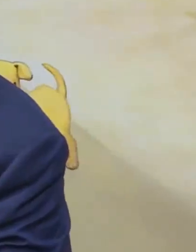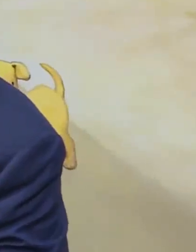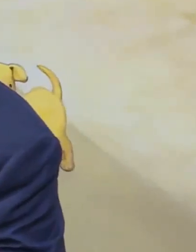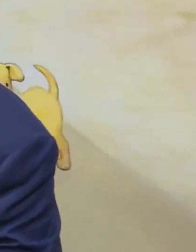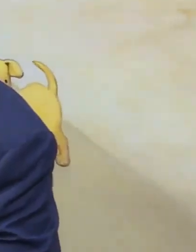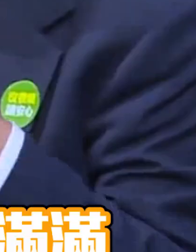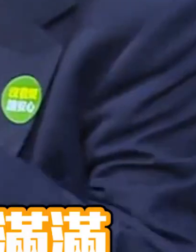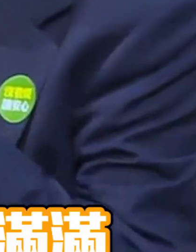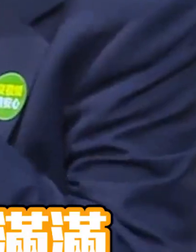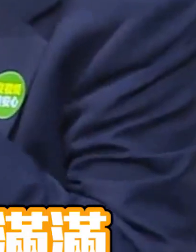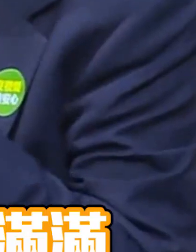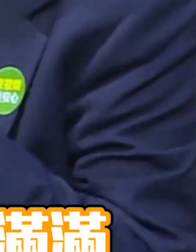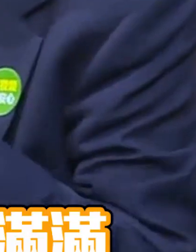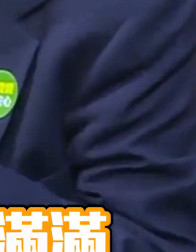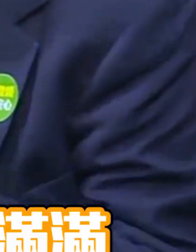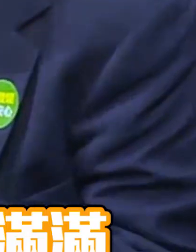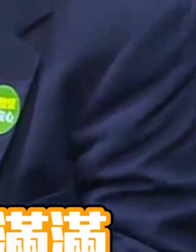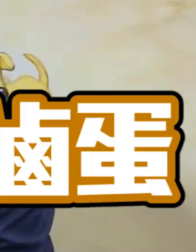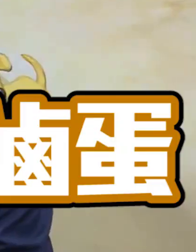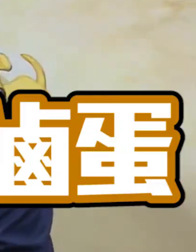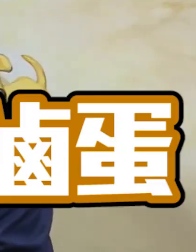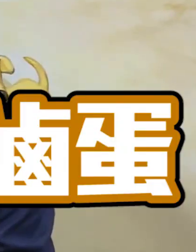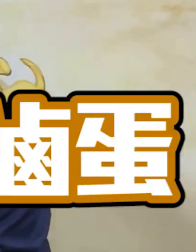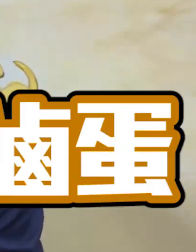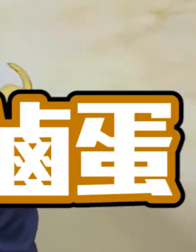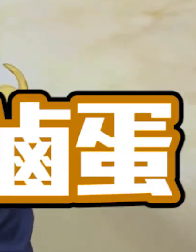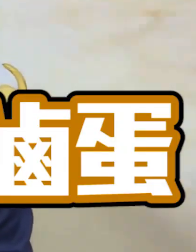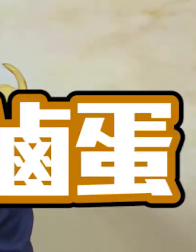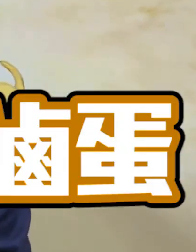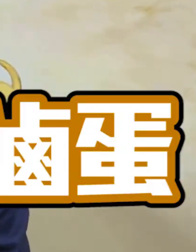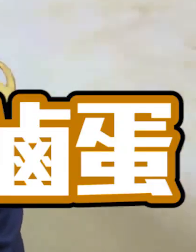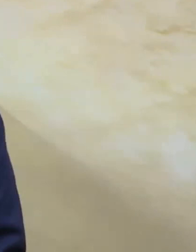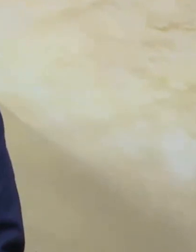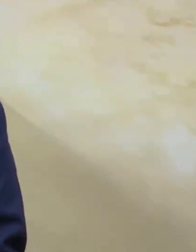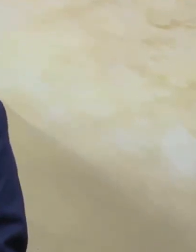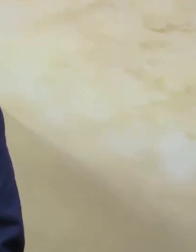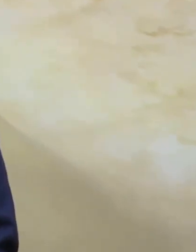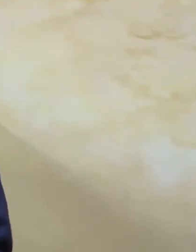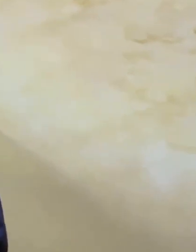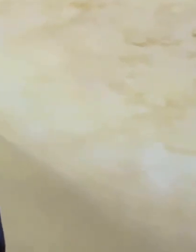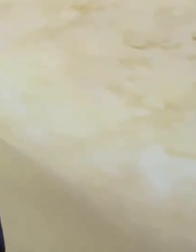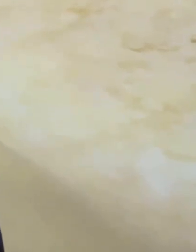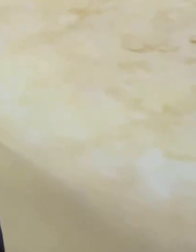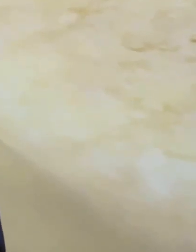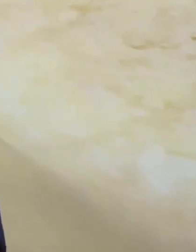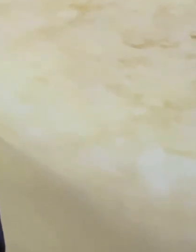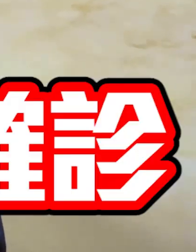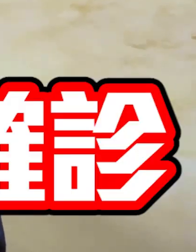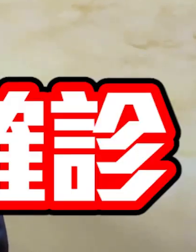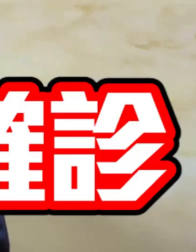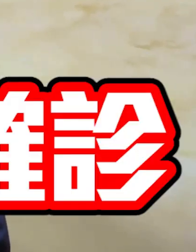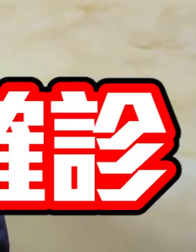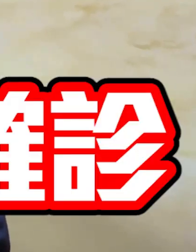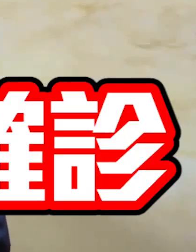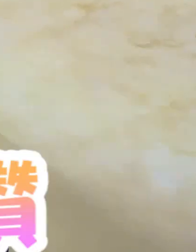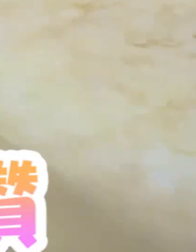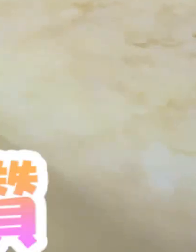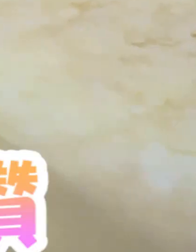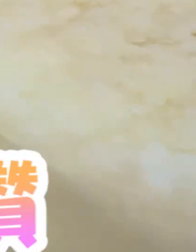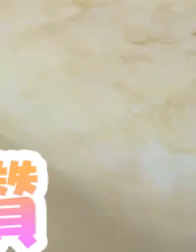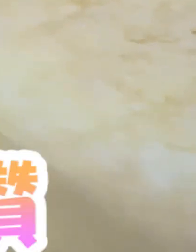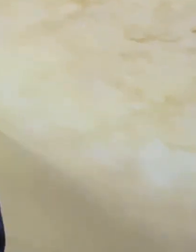可以看到我们碗里面有一颗满满代表零号的卤蛋，象征我们之后可以每天都有零确诊。